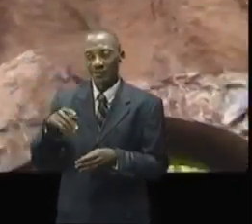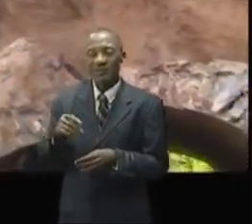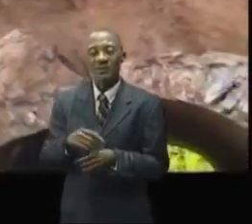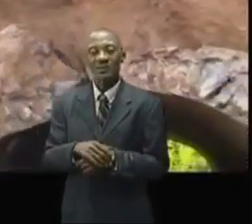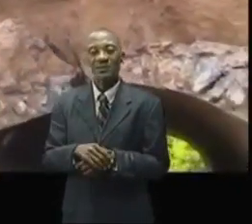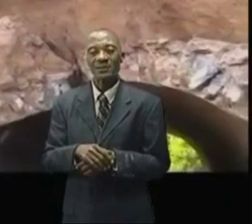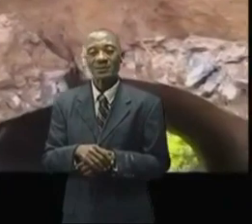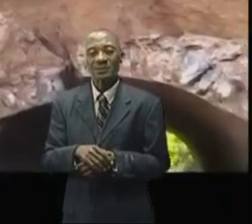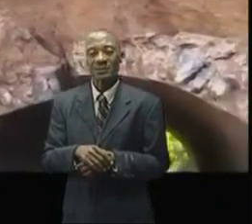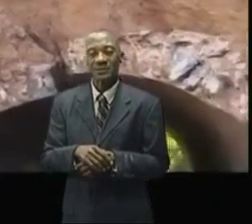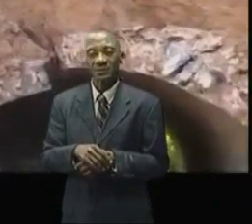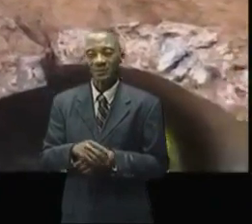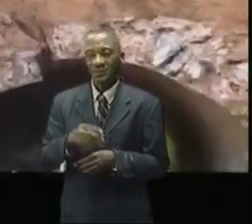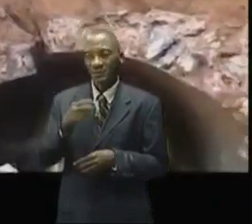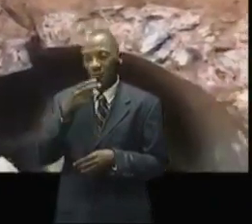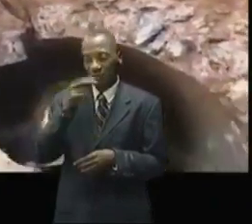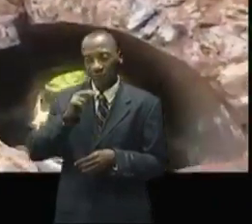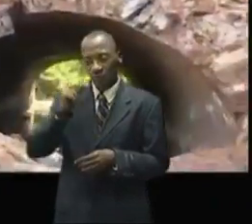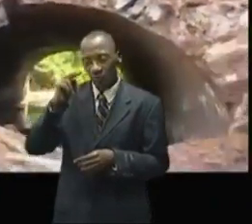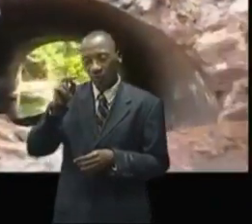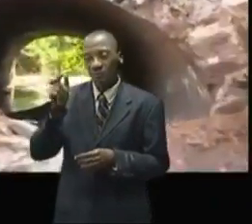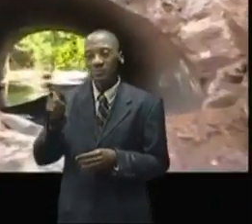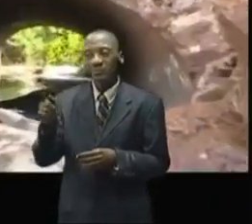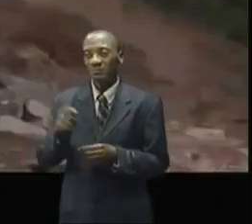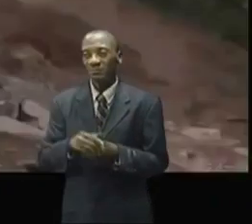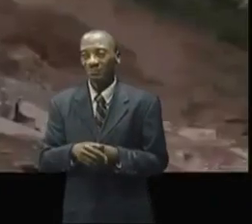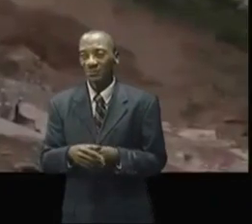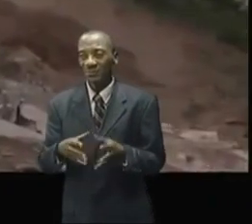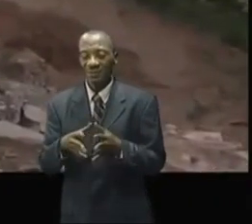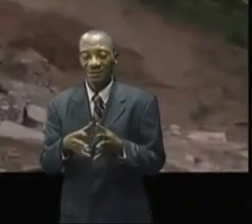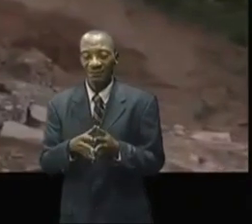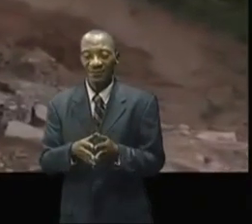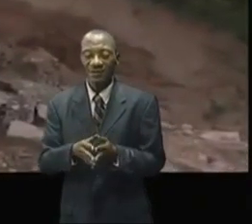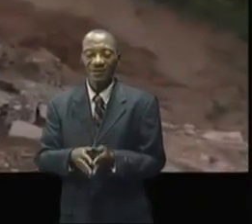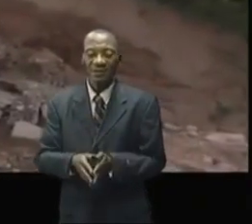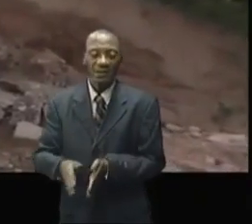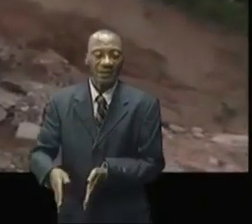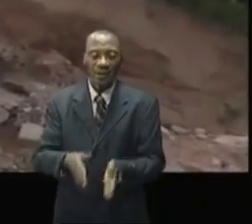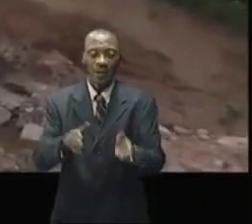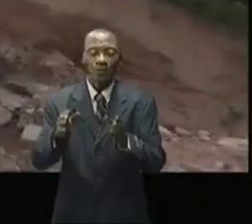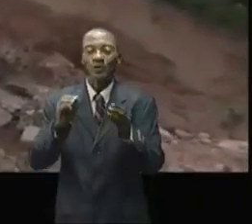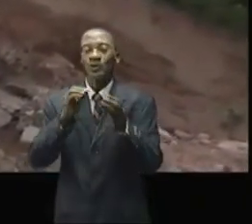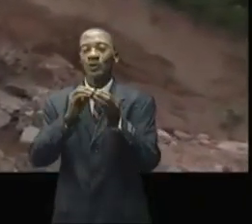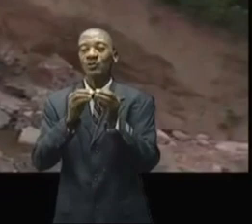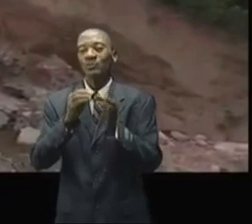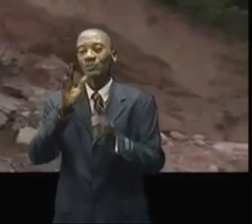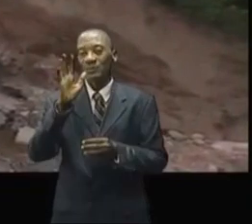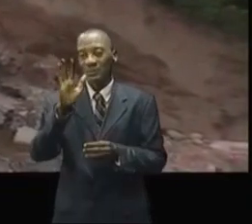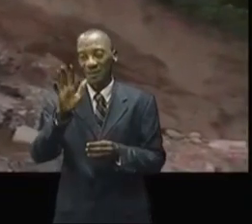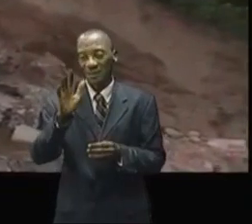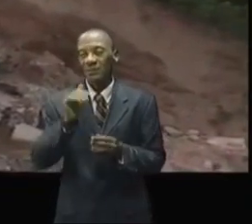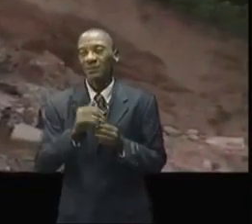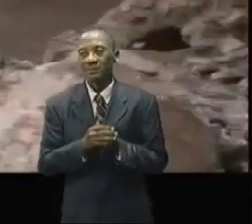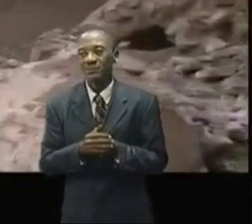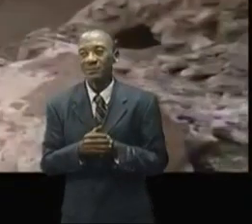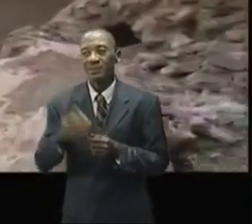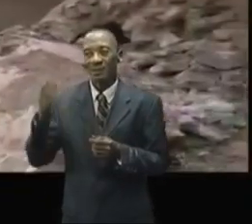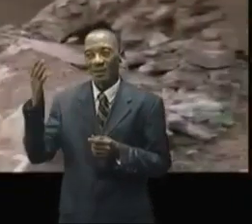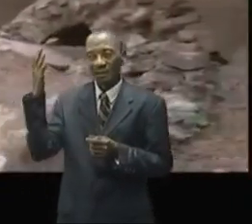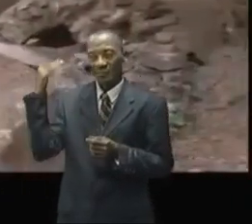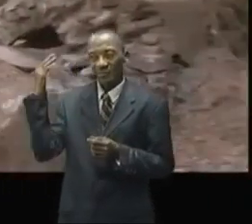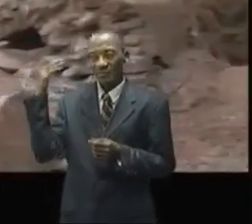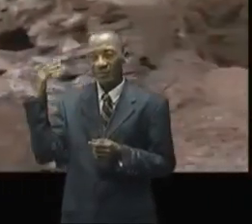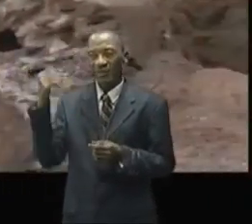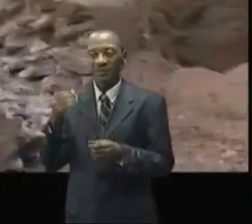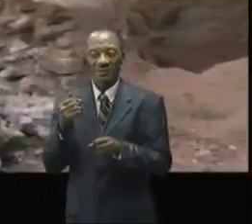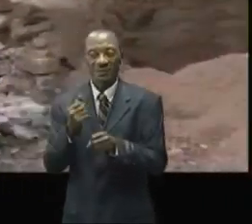village situé à l'entrée de Runingo, dans la plaine de la Ruzizi. Nous sommes en territoire d'Ouvira, au sud qui plus de la moitié de la chaussée est